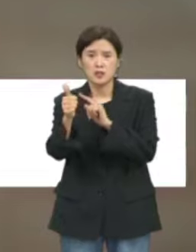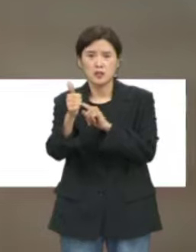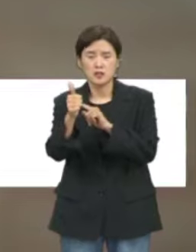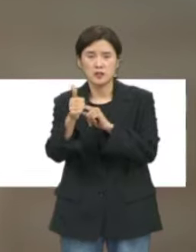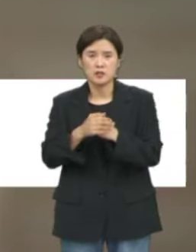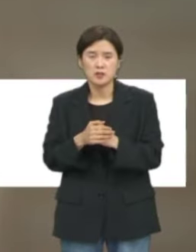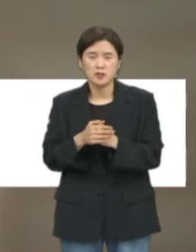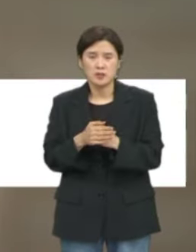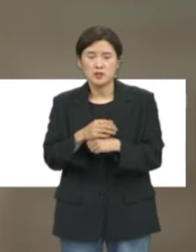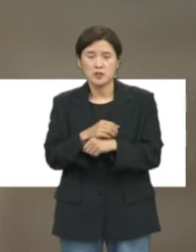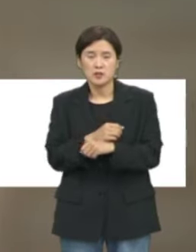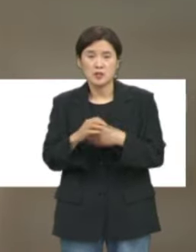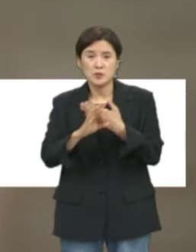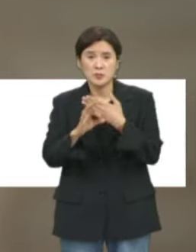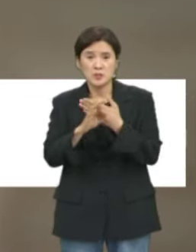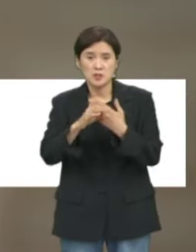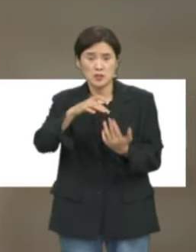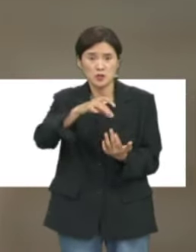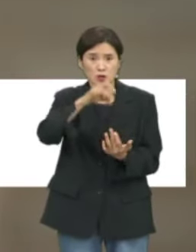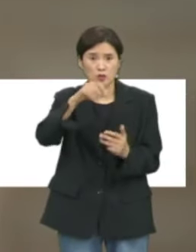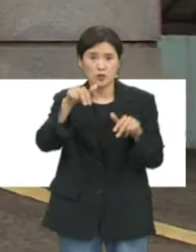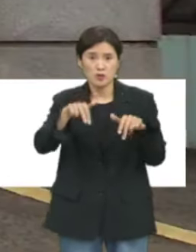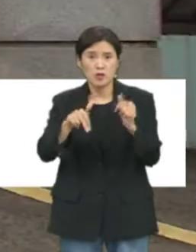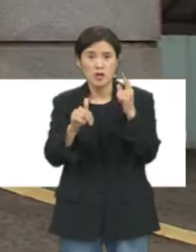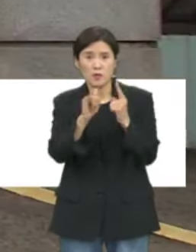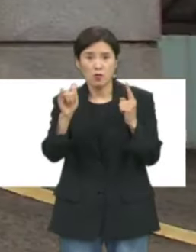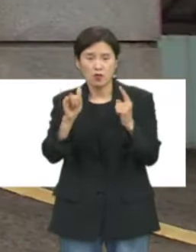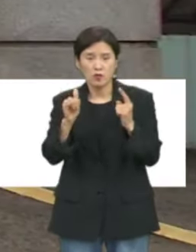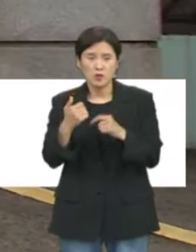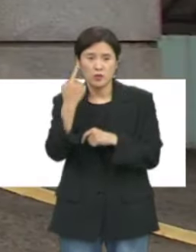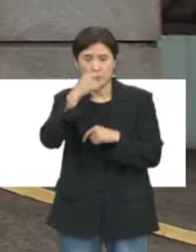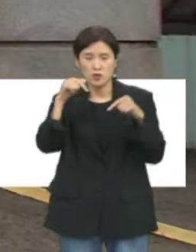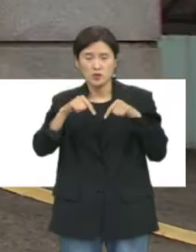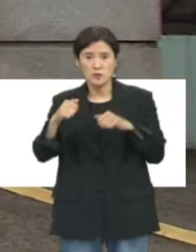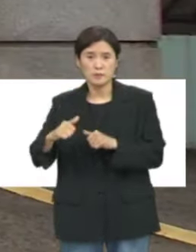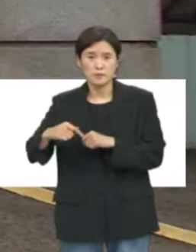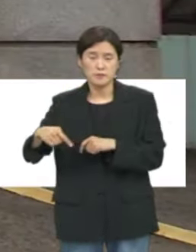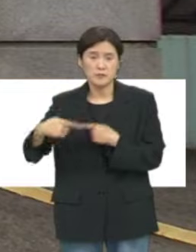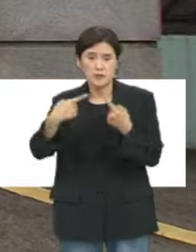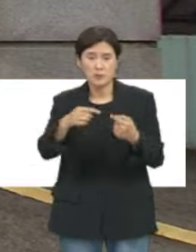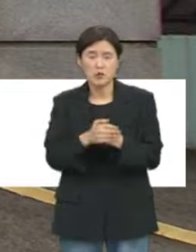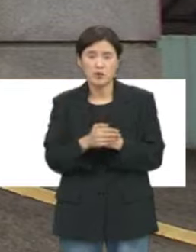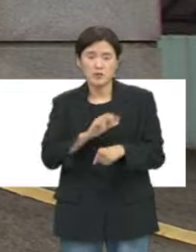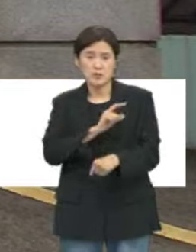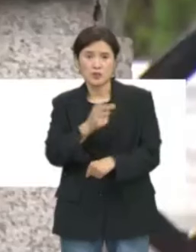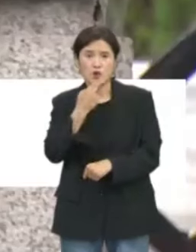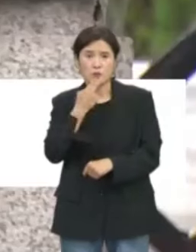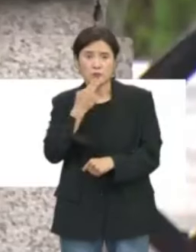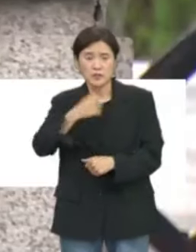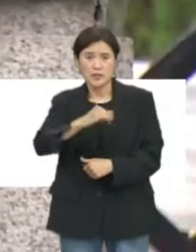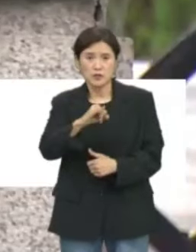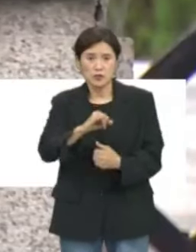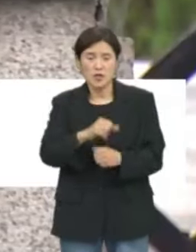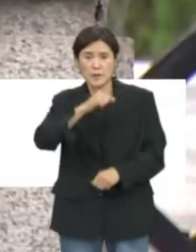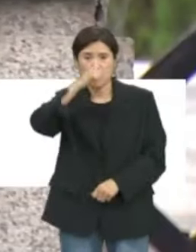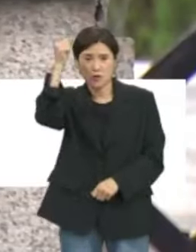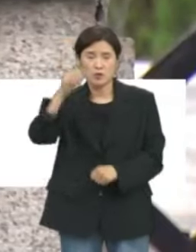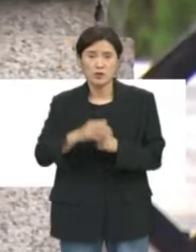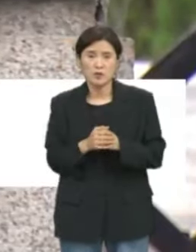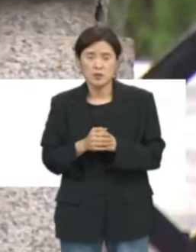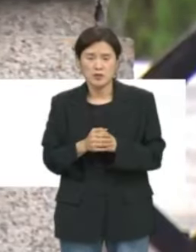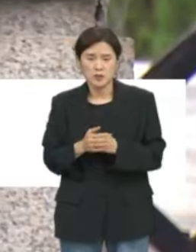계약직 종사자 한 명을 채용하는 과정에서 면접관으로 참여해 응시 자격증이 없는 자녀 BC 최종 합격시킨 뒤